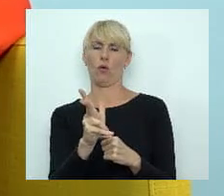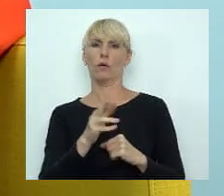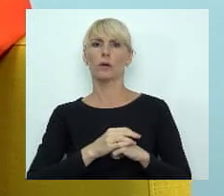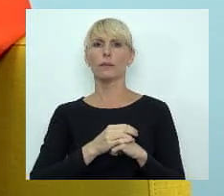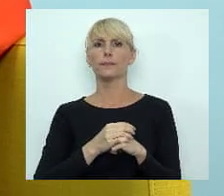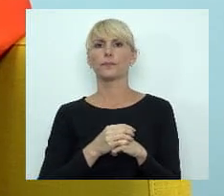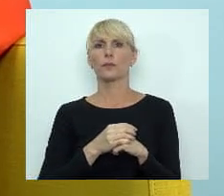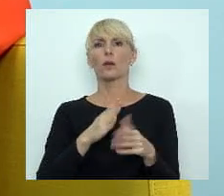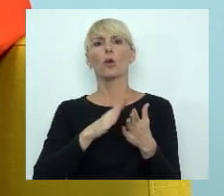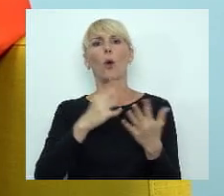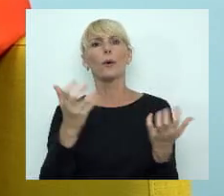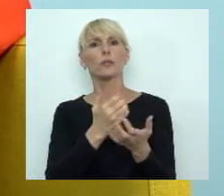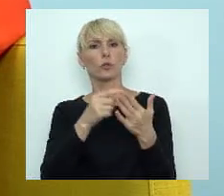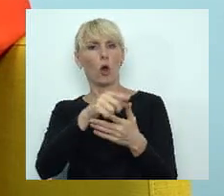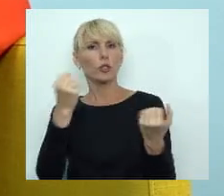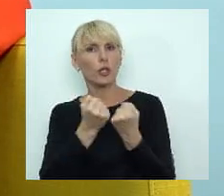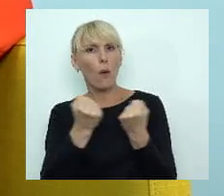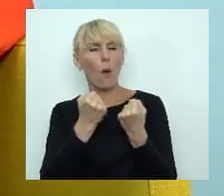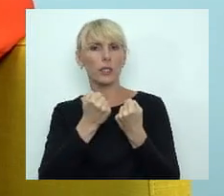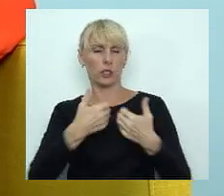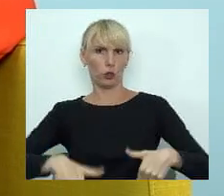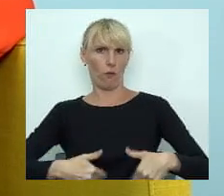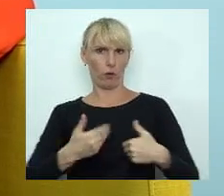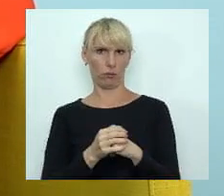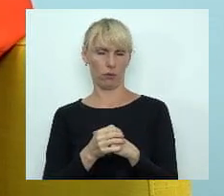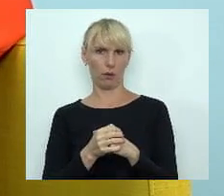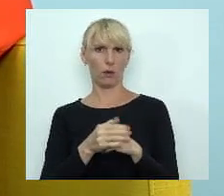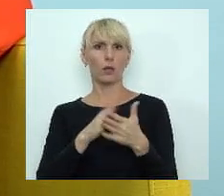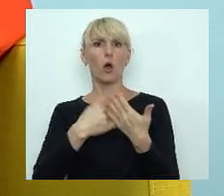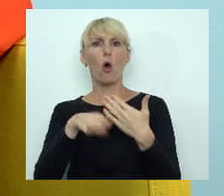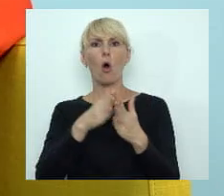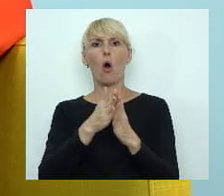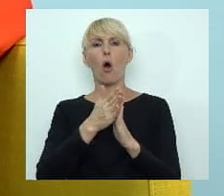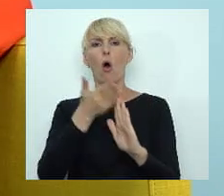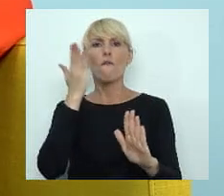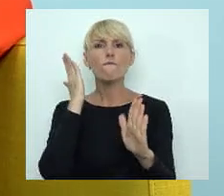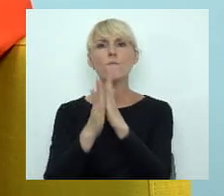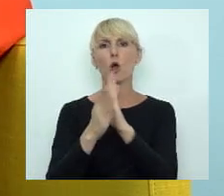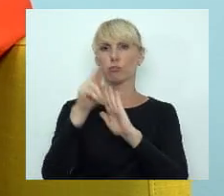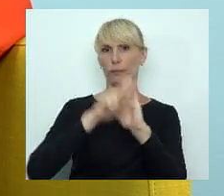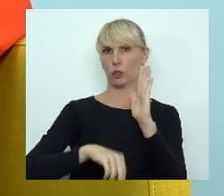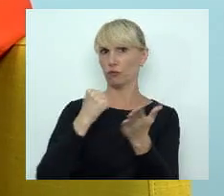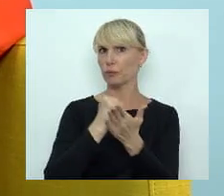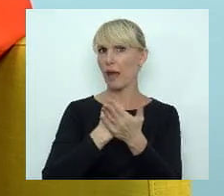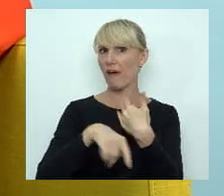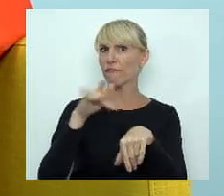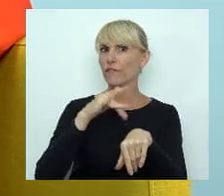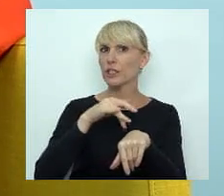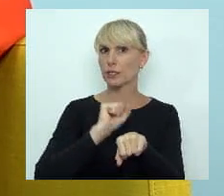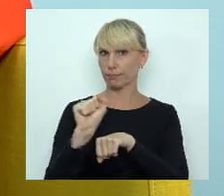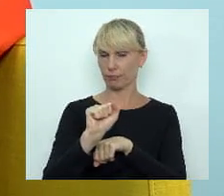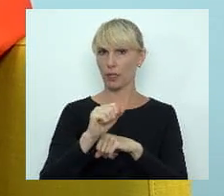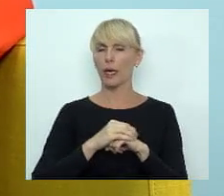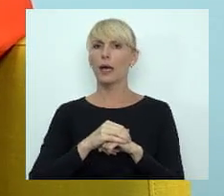do kogo podejmujemy określone działania i czynności. Co więcej, to wynika wprost z przepisów prawa. Czyli ochrona danych nie polega na tym, że